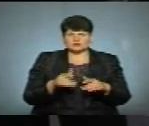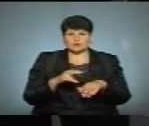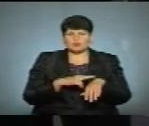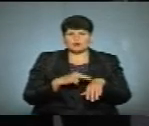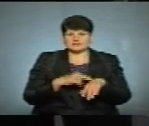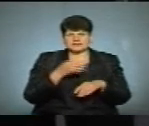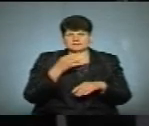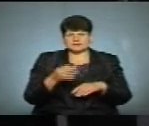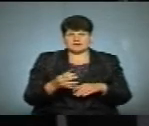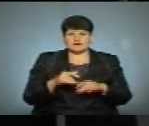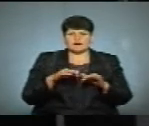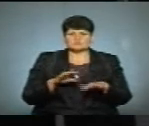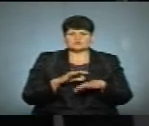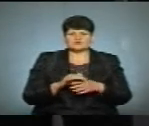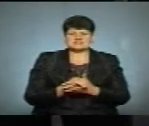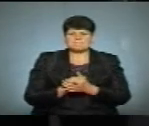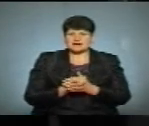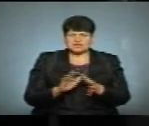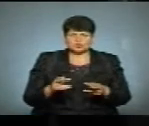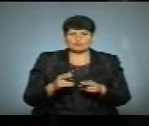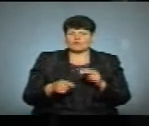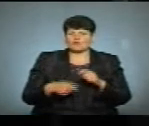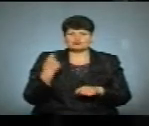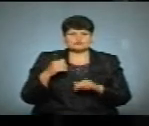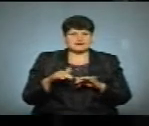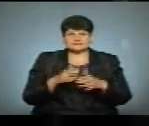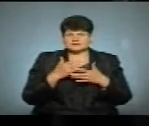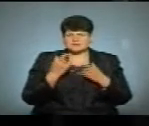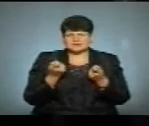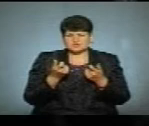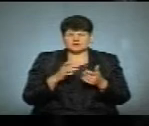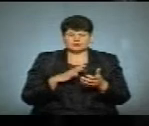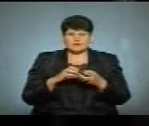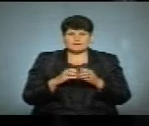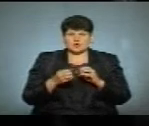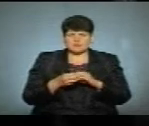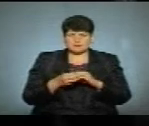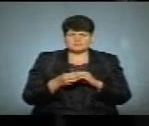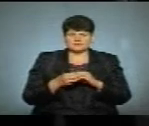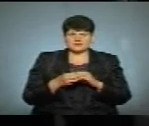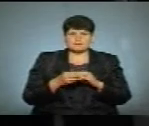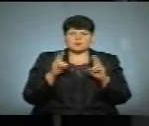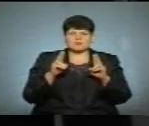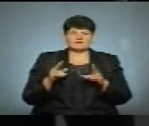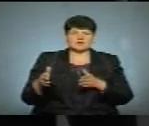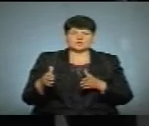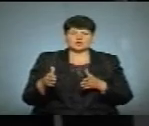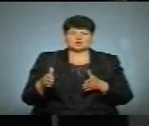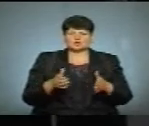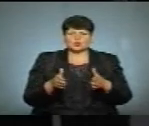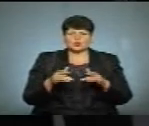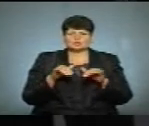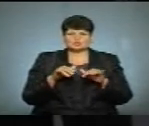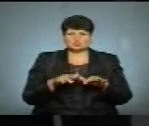як проходить мирно, тобі ж порушення акції немає. Трішки були проблеми по правилам дорожнього руху, перепарковані були